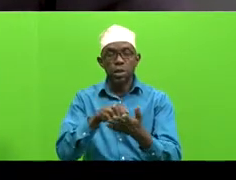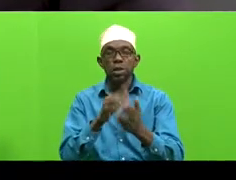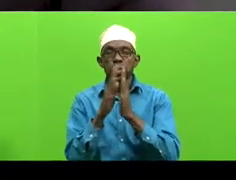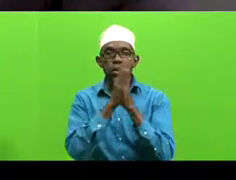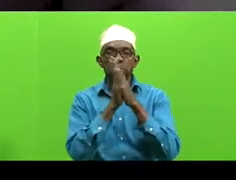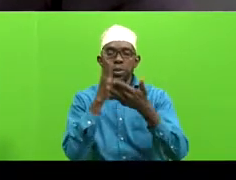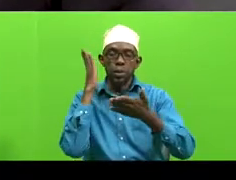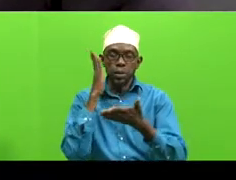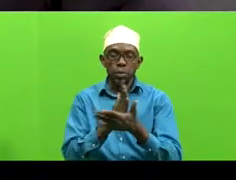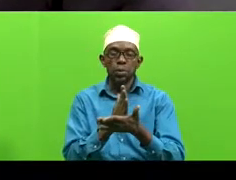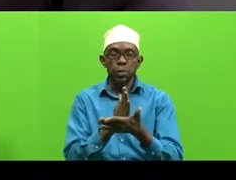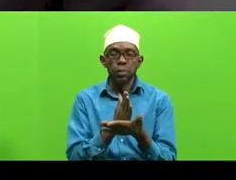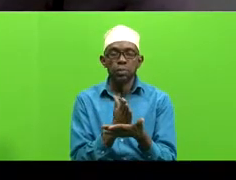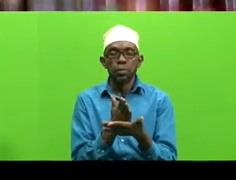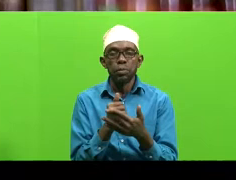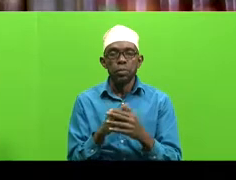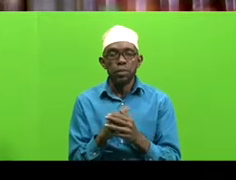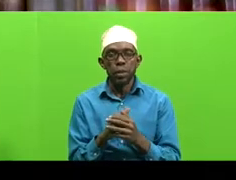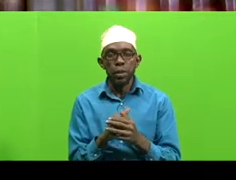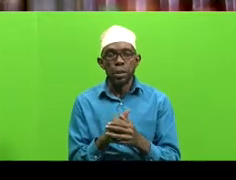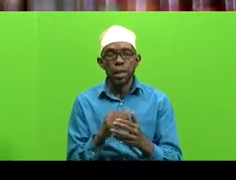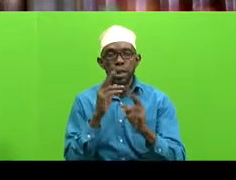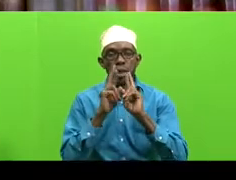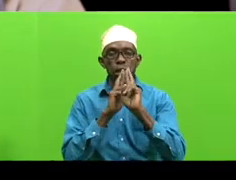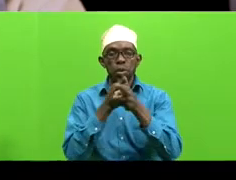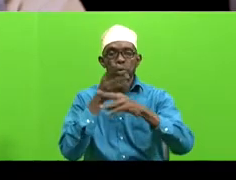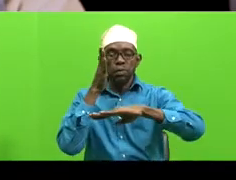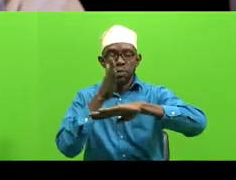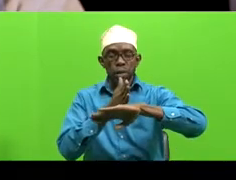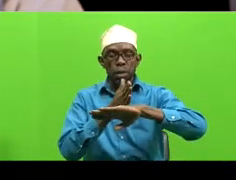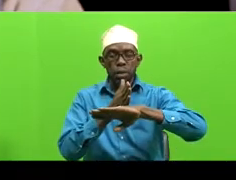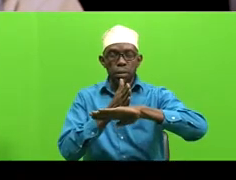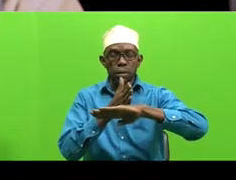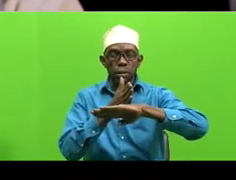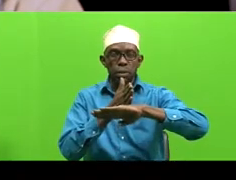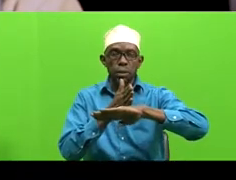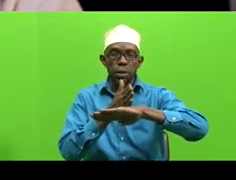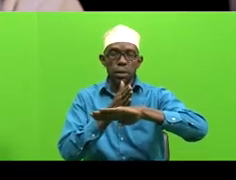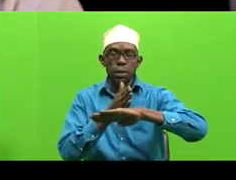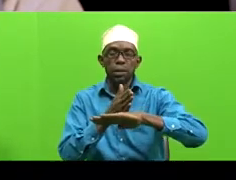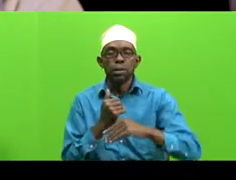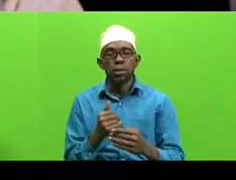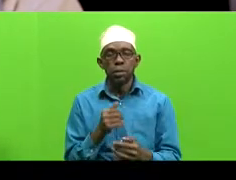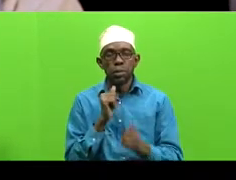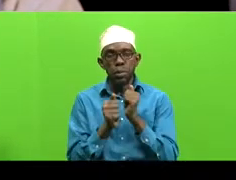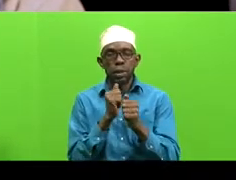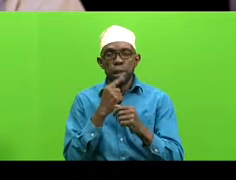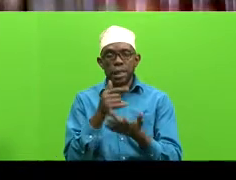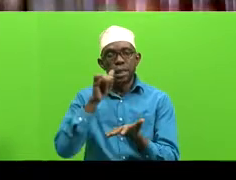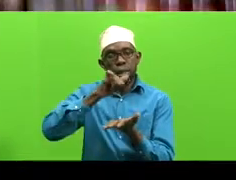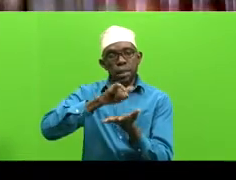hakuna ithibati yoyote kuhusiana na taarifa hizo. Habari gushi ama habari za bandia, wengine uziita